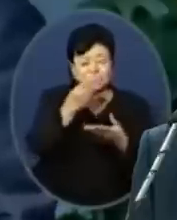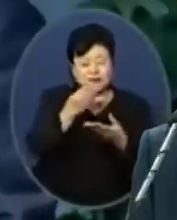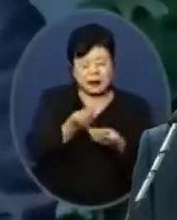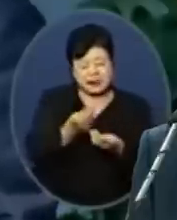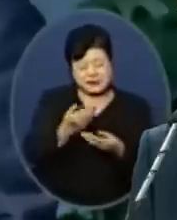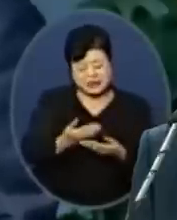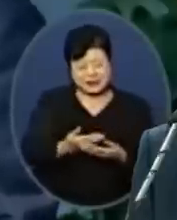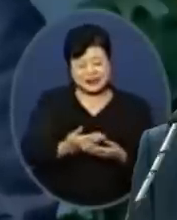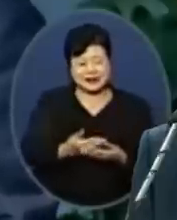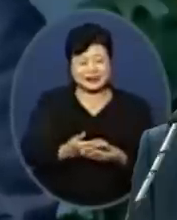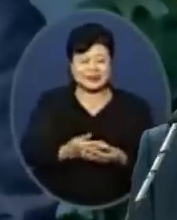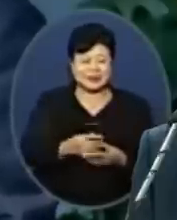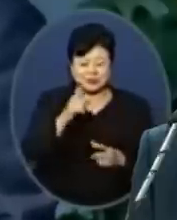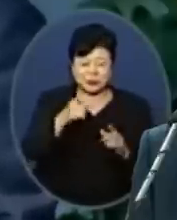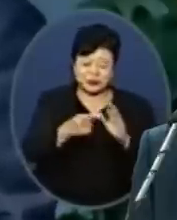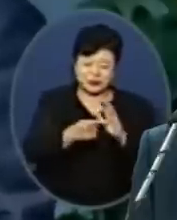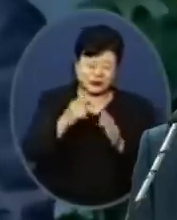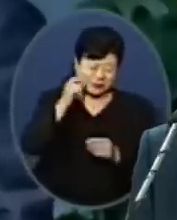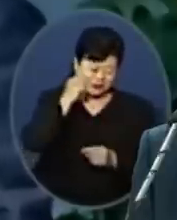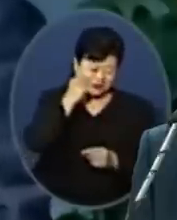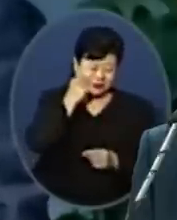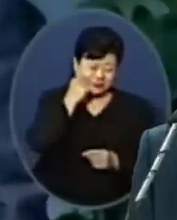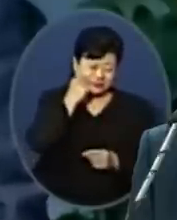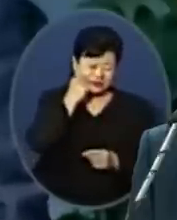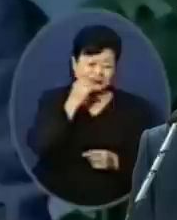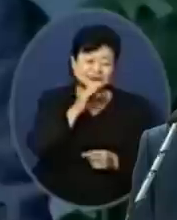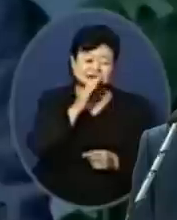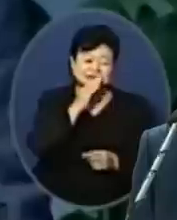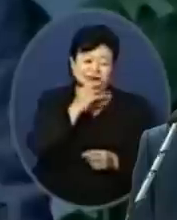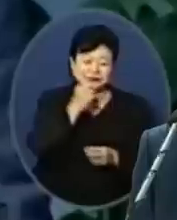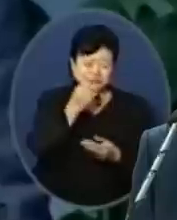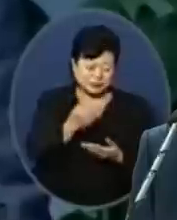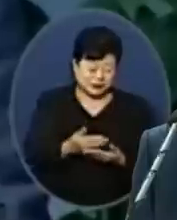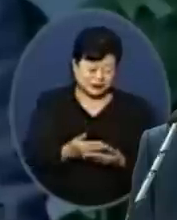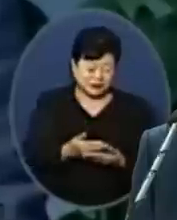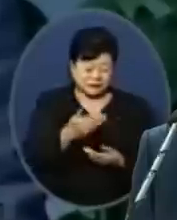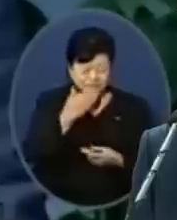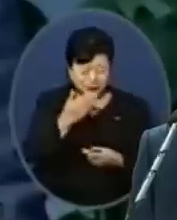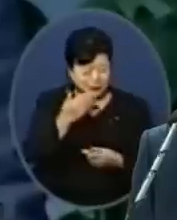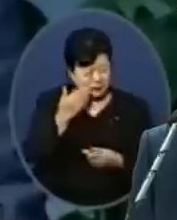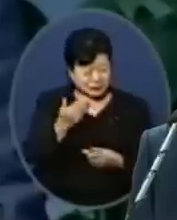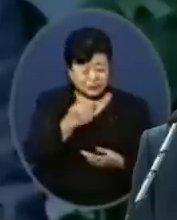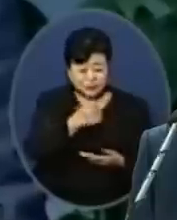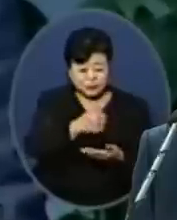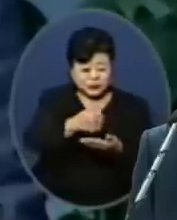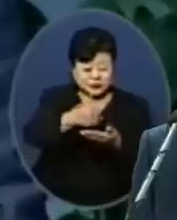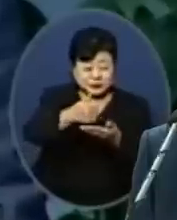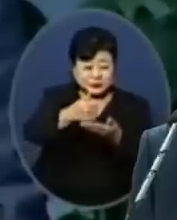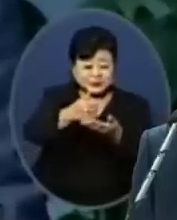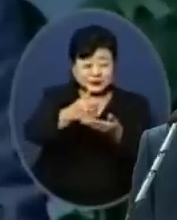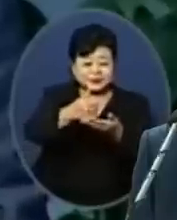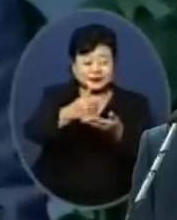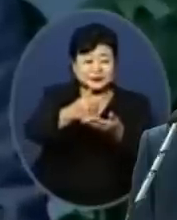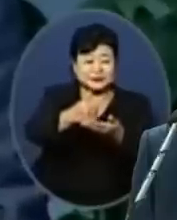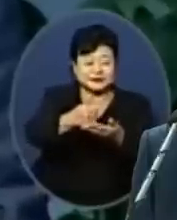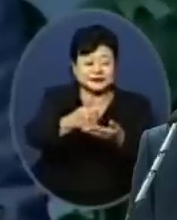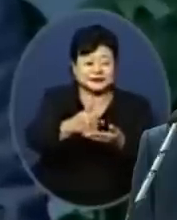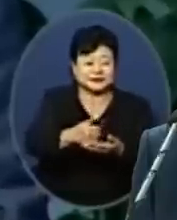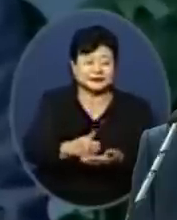받아서 형언할 수가 없습니다. 어떻게 이런 축복을 받을 수 있느냐. 주님이